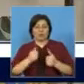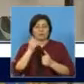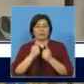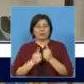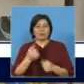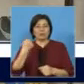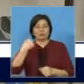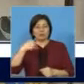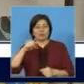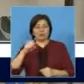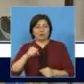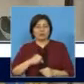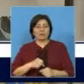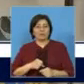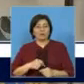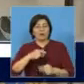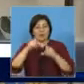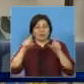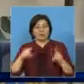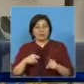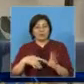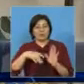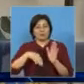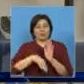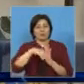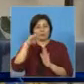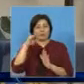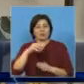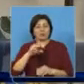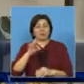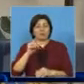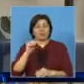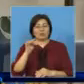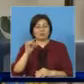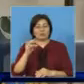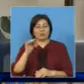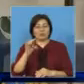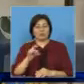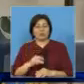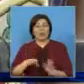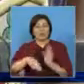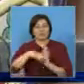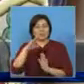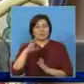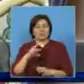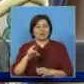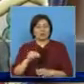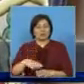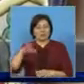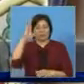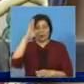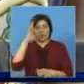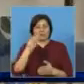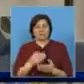обладатель дипломов как за лучшую режиссуру, как за лучшее оформление и за лучшую женскую, за лучшую роль мальчика.